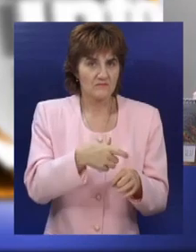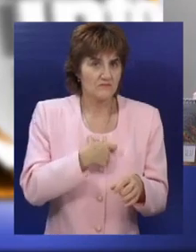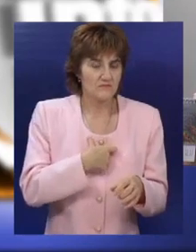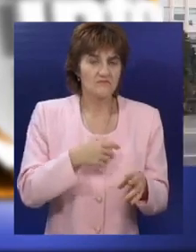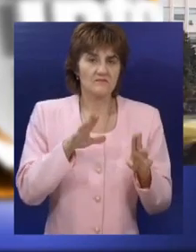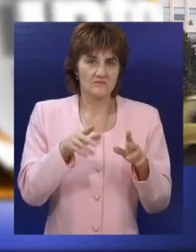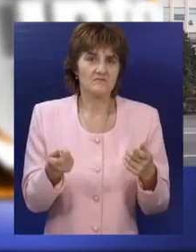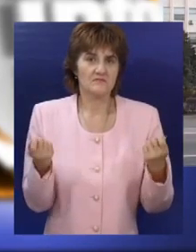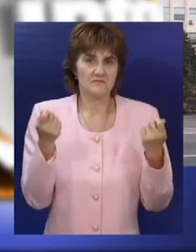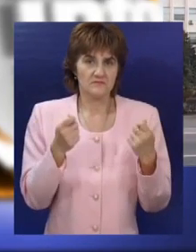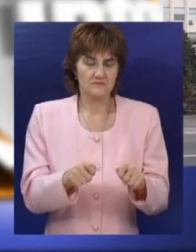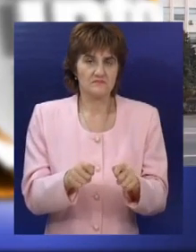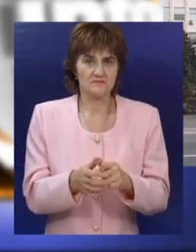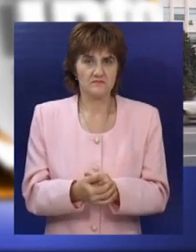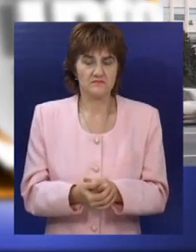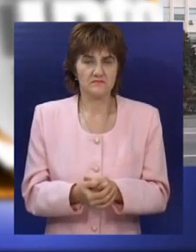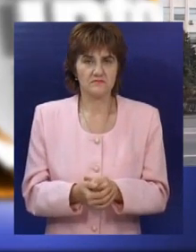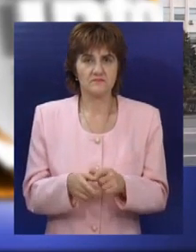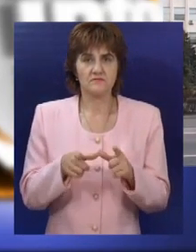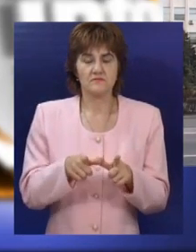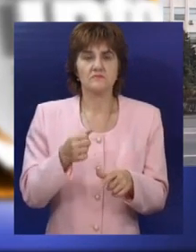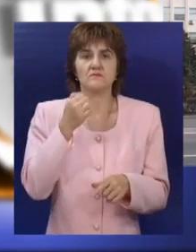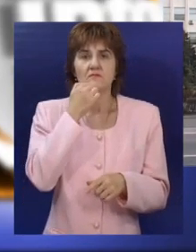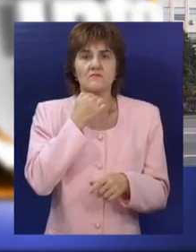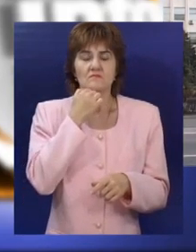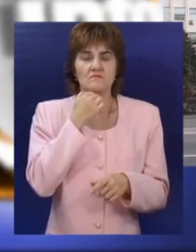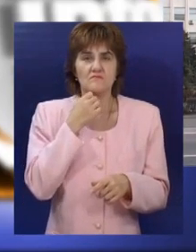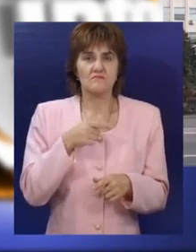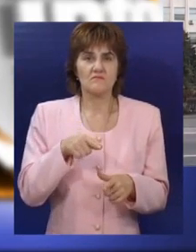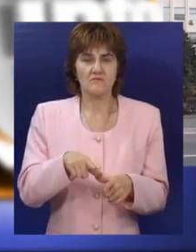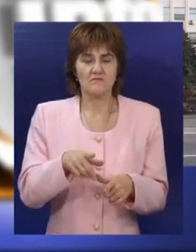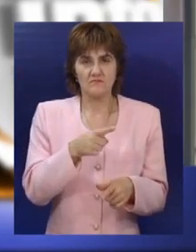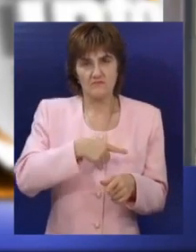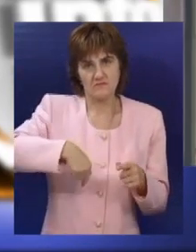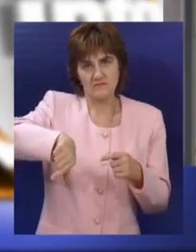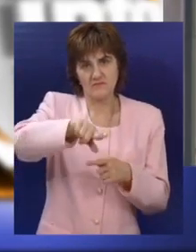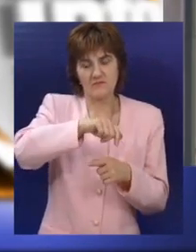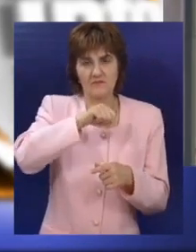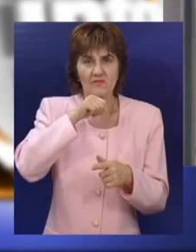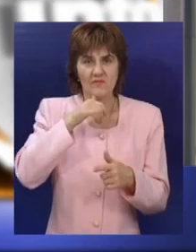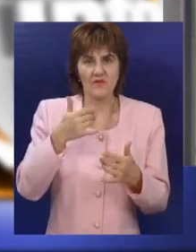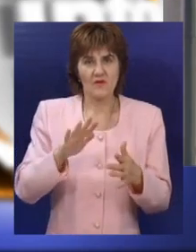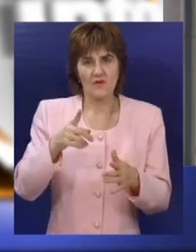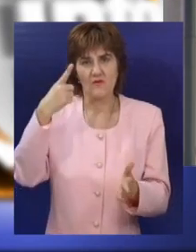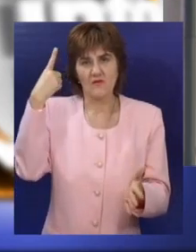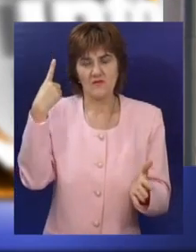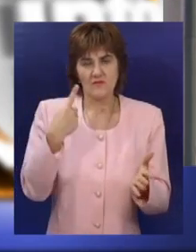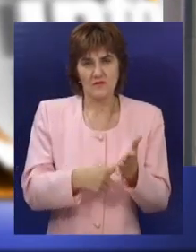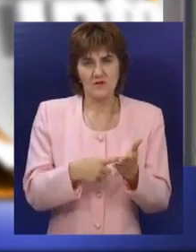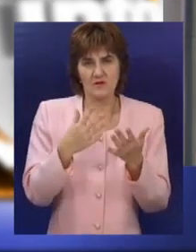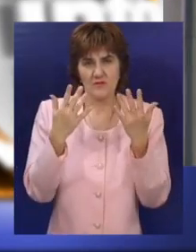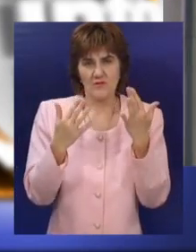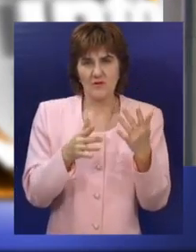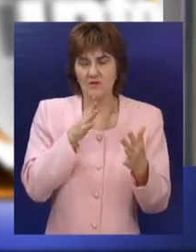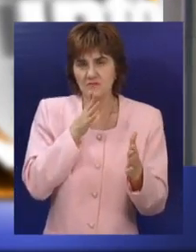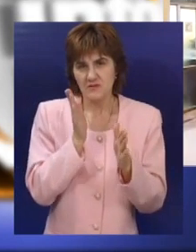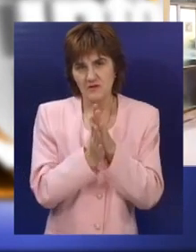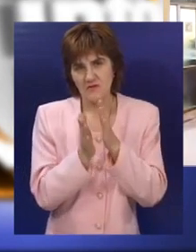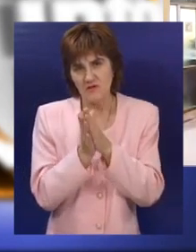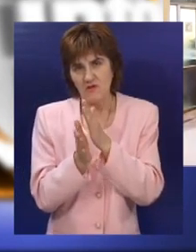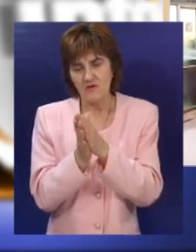pravnog prometa. U regionalnoj privrednoj komori pretpostavljaju da je u regionu trenutno blokirano preko 1000 tekućih računa, čime neka